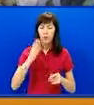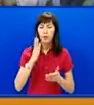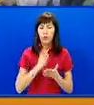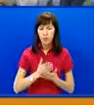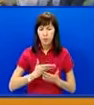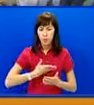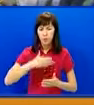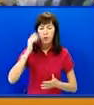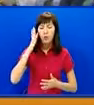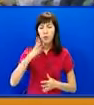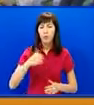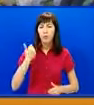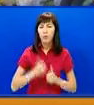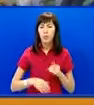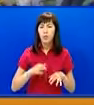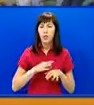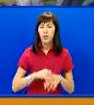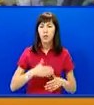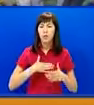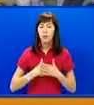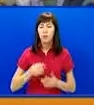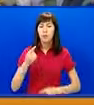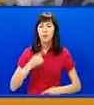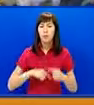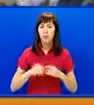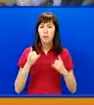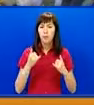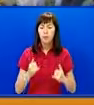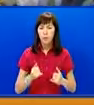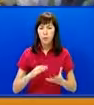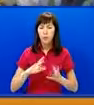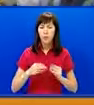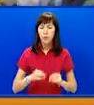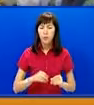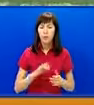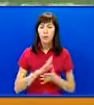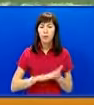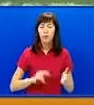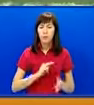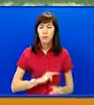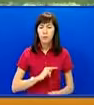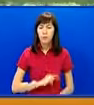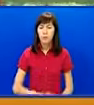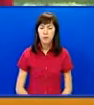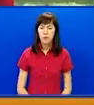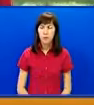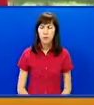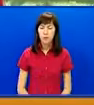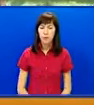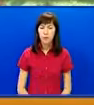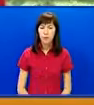будущее. Мы часто проводим мероприятия на тему духовного возрождения. И сегодня итог данных работ. Дети получили